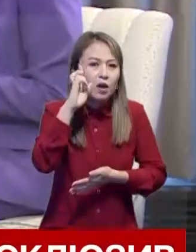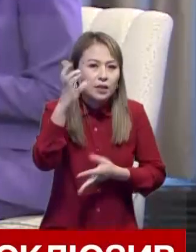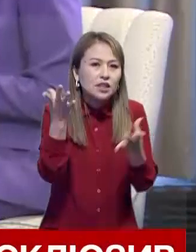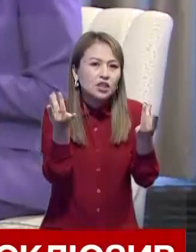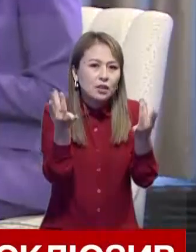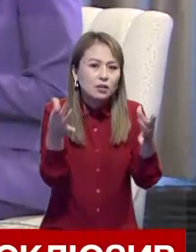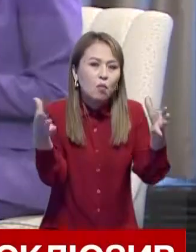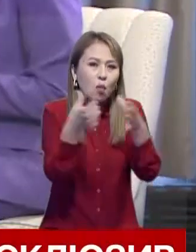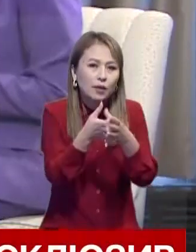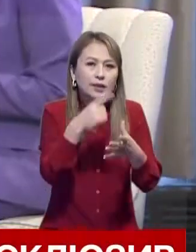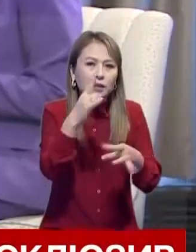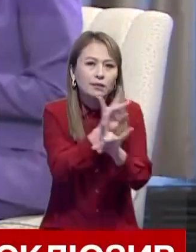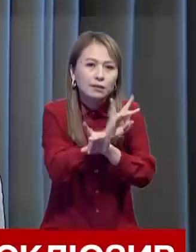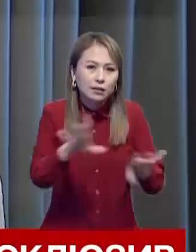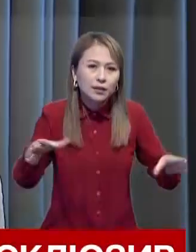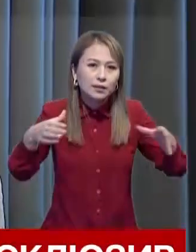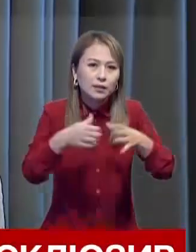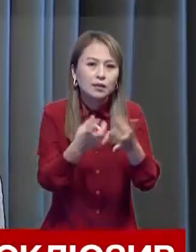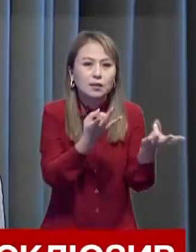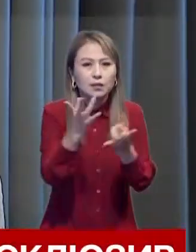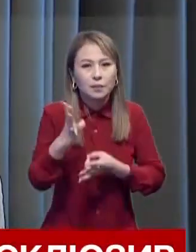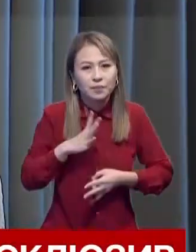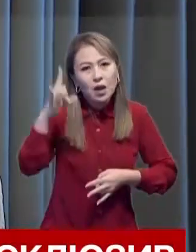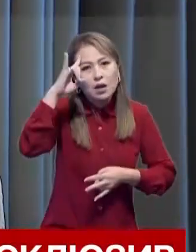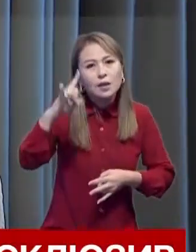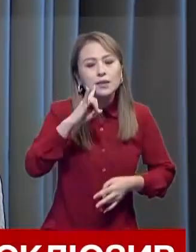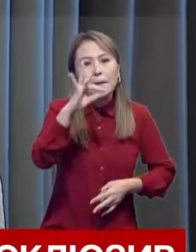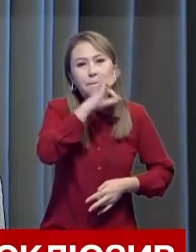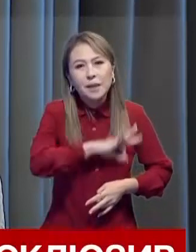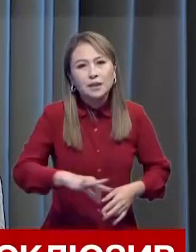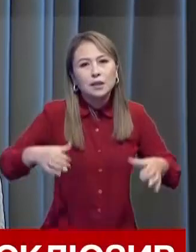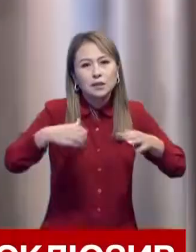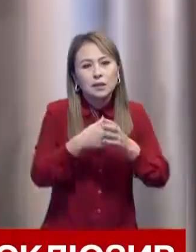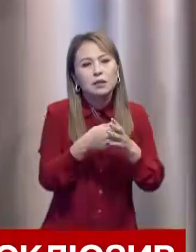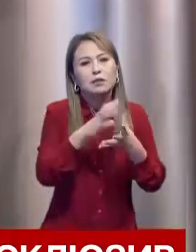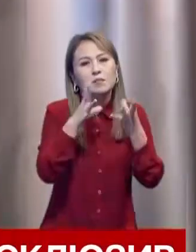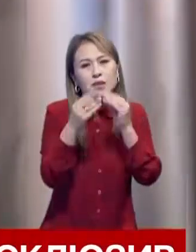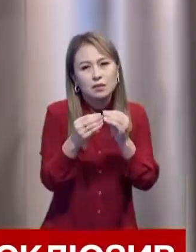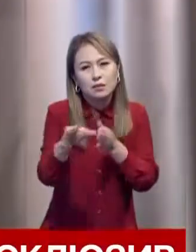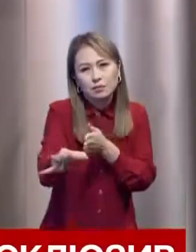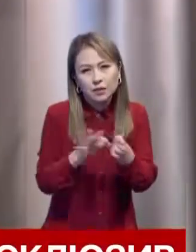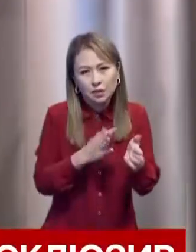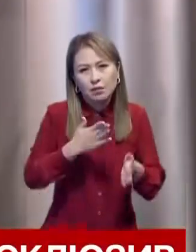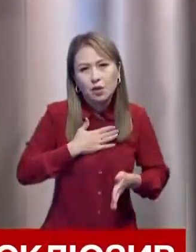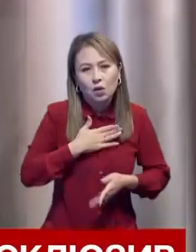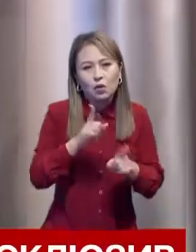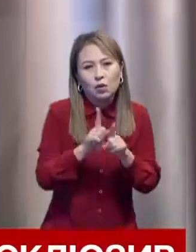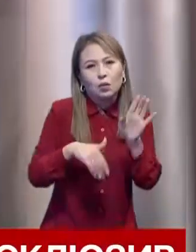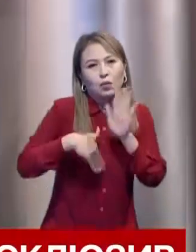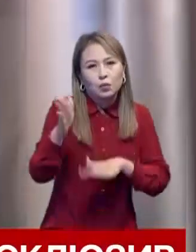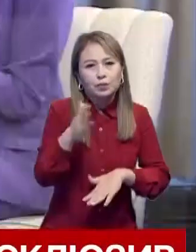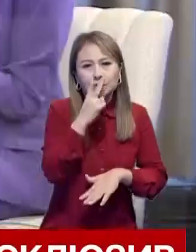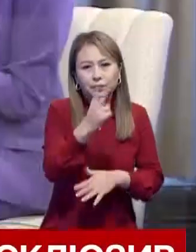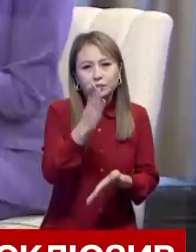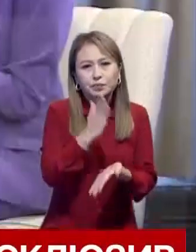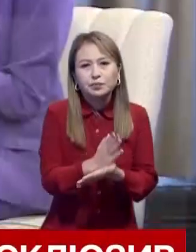айтты. Екі елдің де шикізат ресурсы мол екенін де тілге тиек етті. Бірақ Қазақстан пайдалы қазбаның игілігін бізден гөрі көбірек